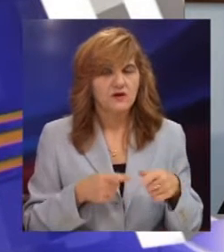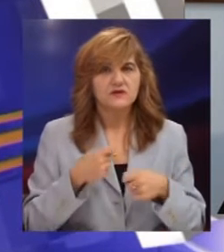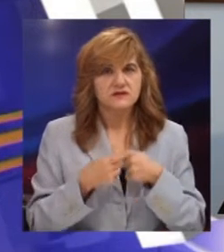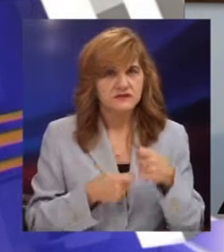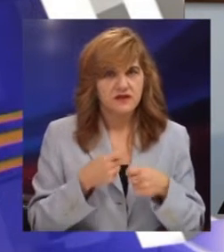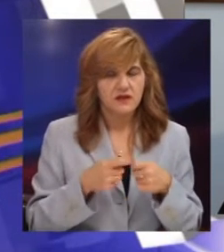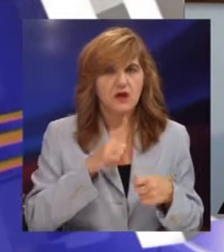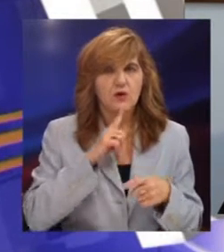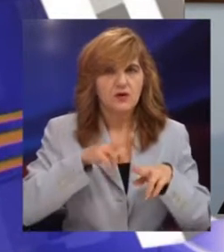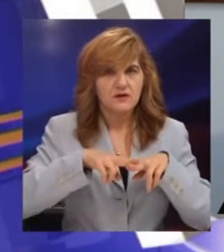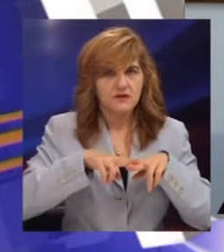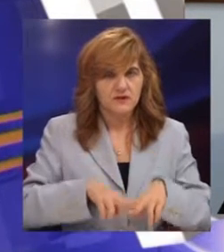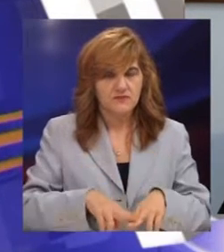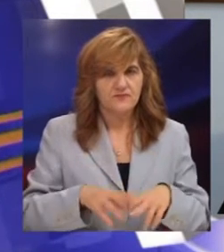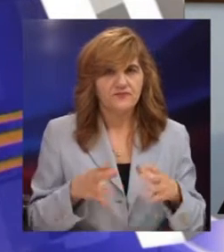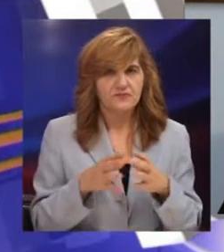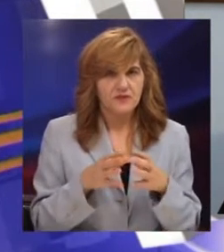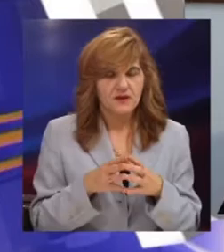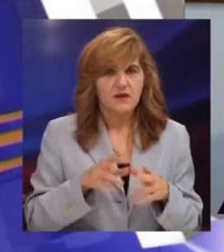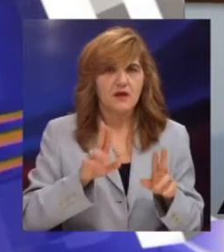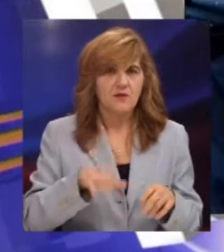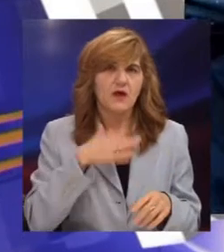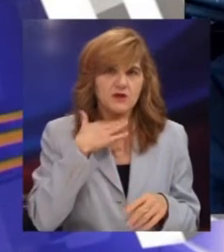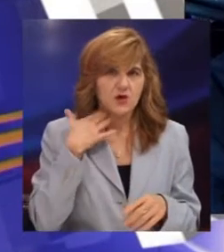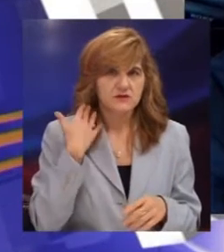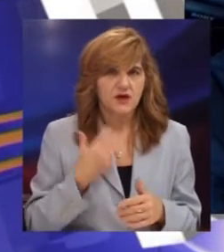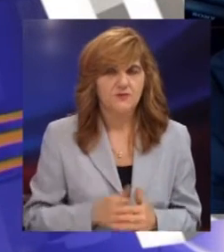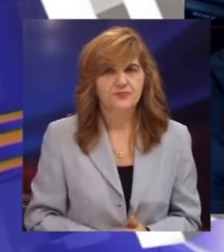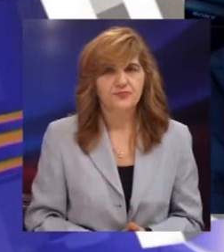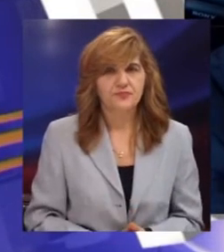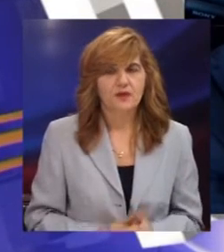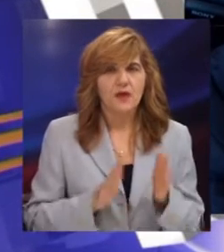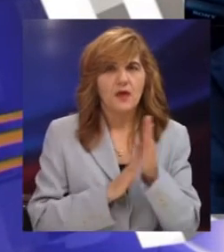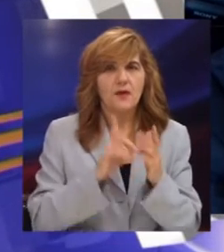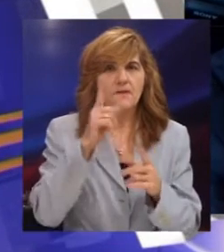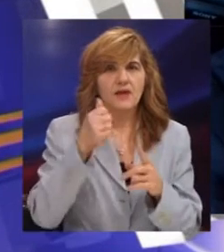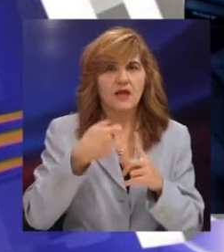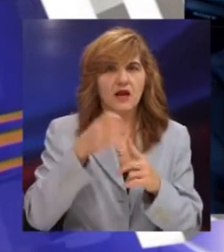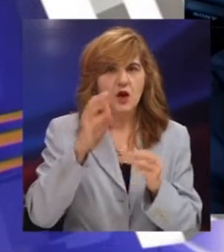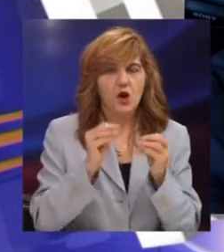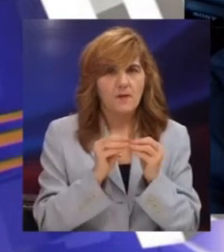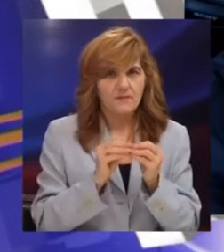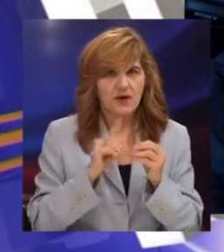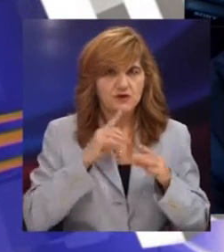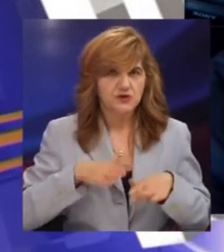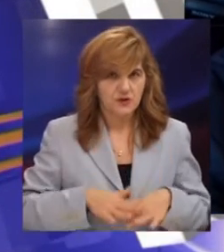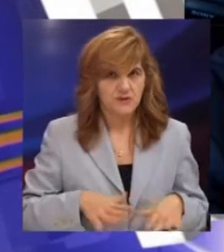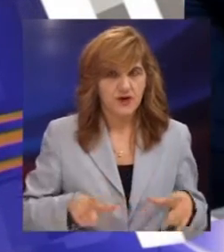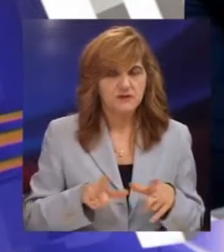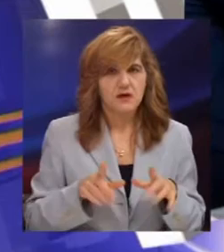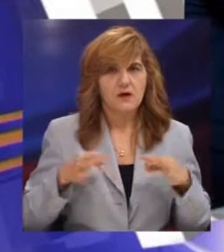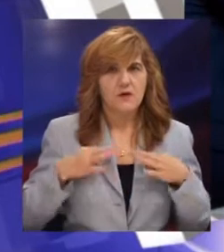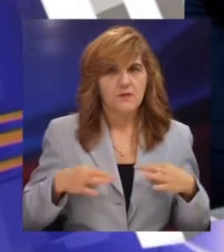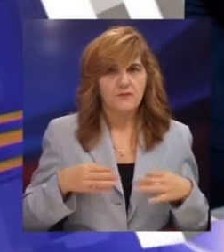zadataka koji su nam priostali kao nacionalnoj zajednici, a ima takih dosta. Mirko Bajić, predsjednik stranke Bačkih Bunjevaca,